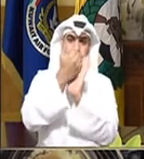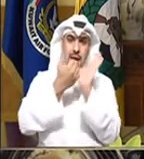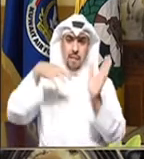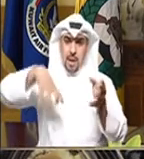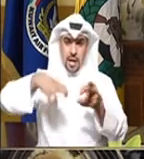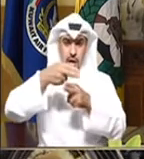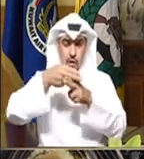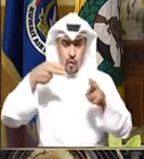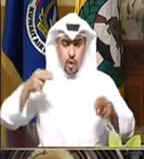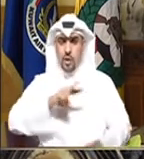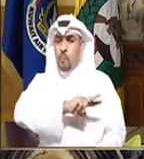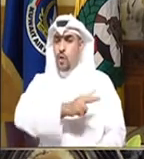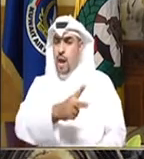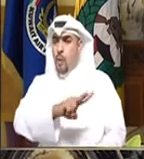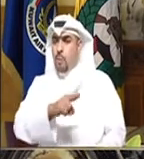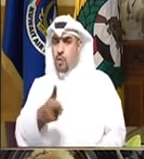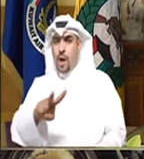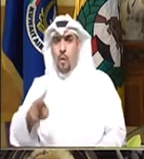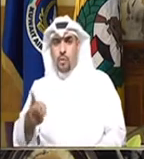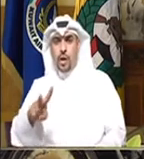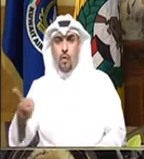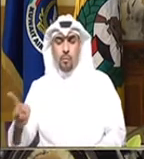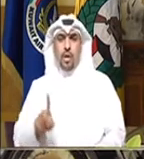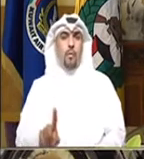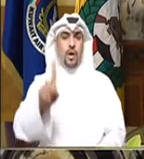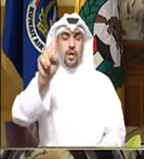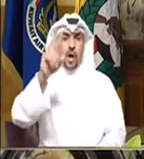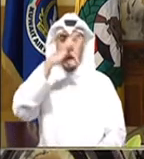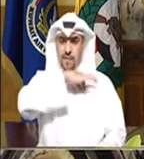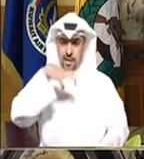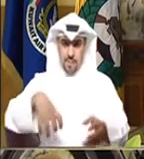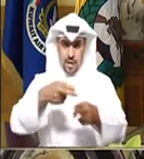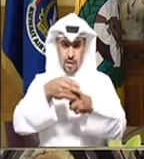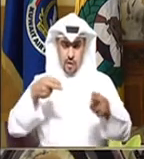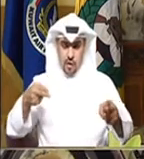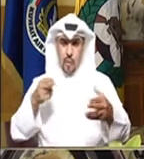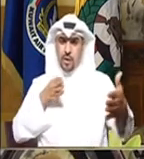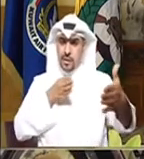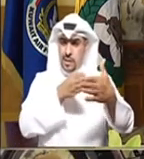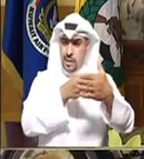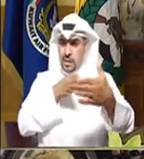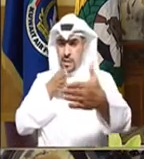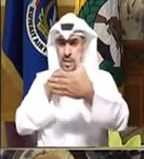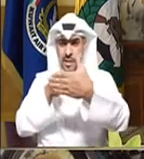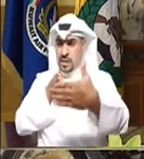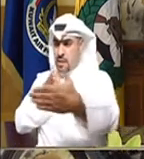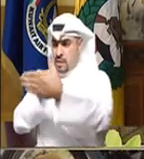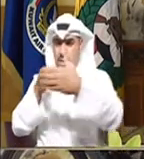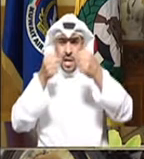وترشيد الإنفاق وإلى تذليل كافة العقبات والمعوقات